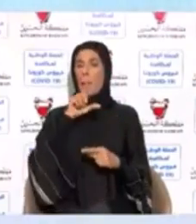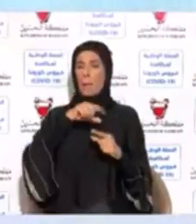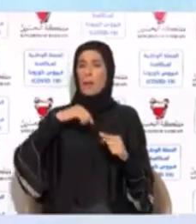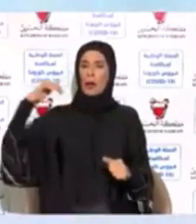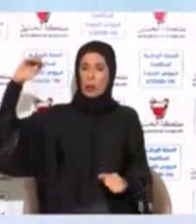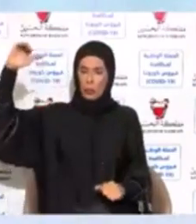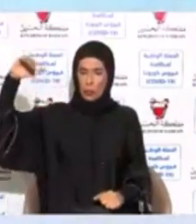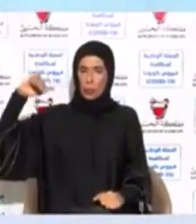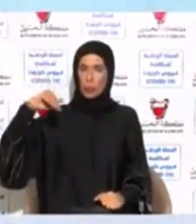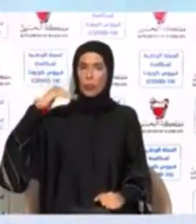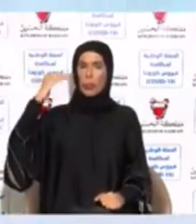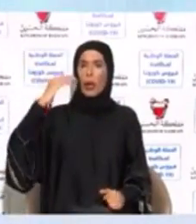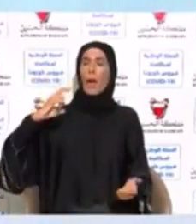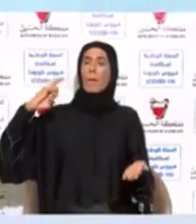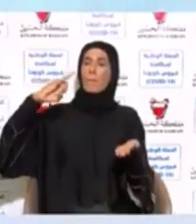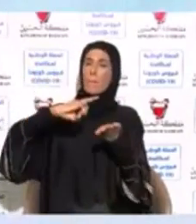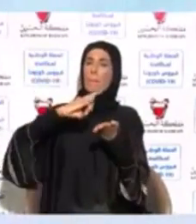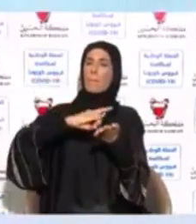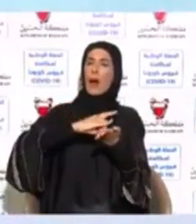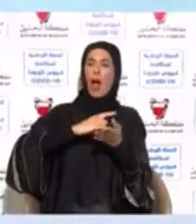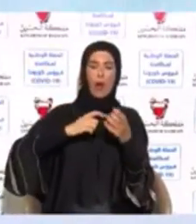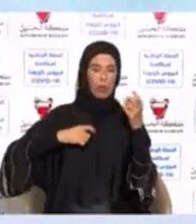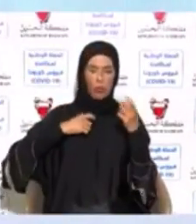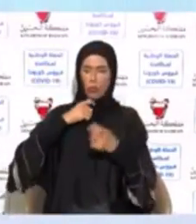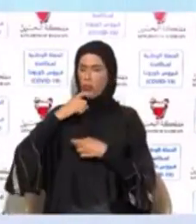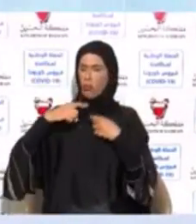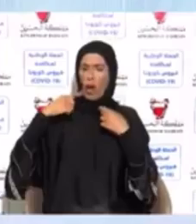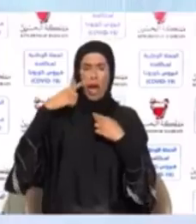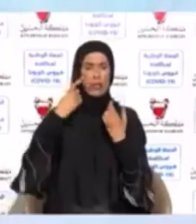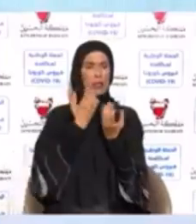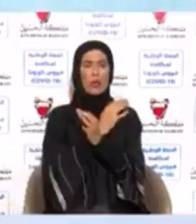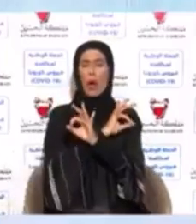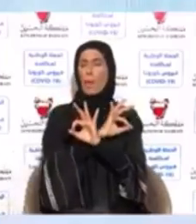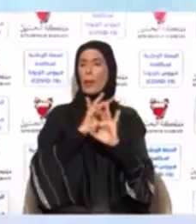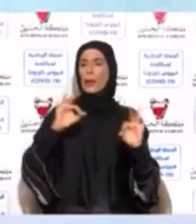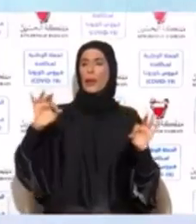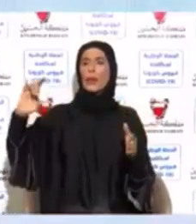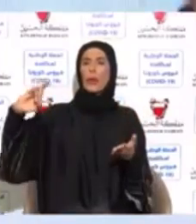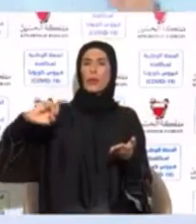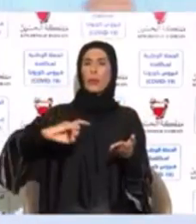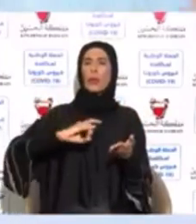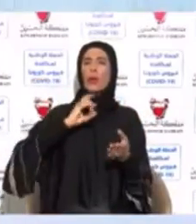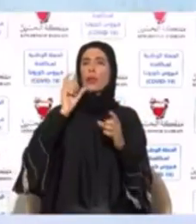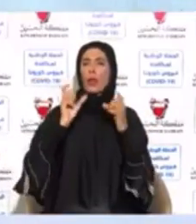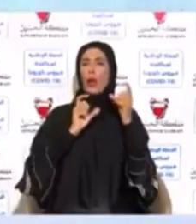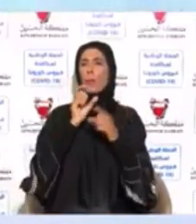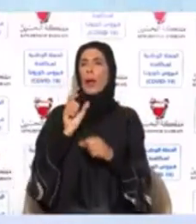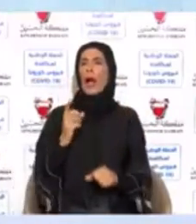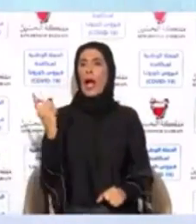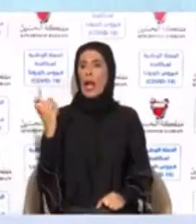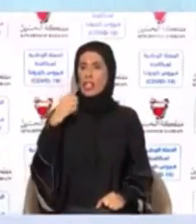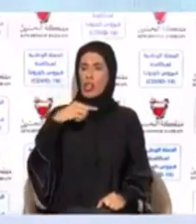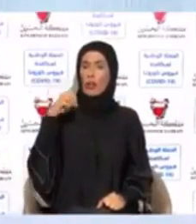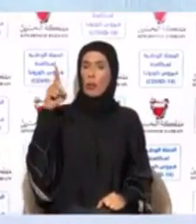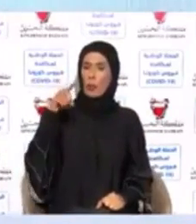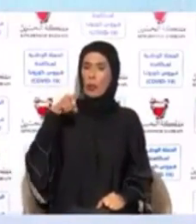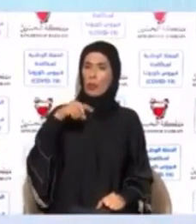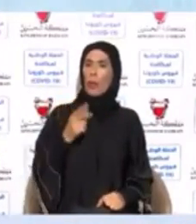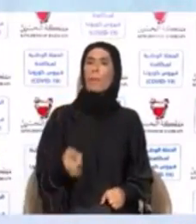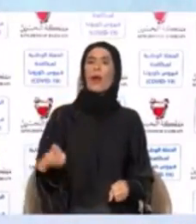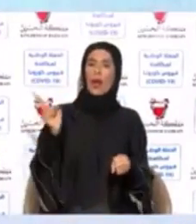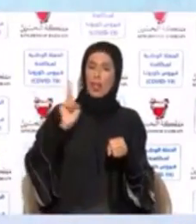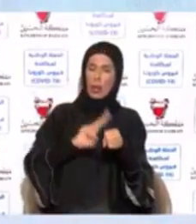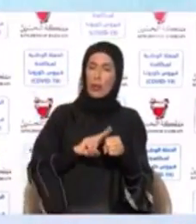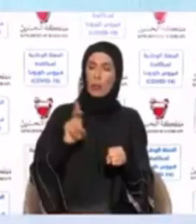أو الوافدين عن طريق مطار البحرين يتم فحصهم وفي وصولهم للبحرين ومتابعتهم إلى عشرة أيام وإعادة